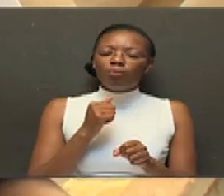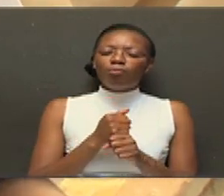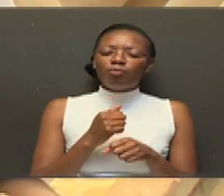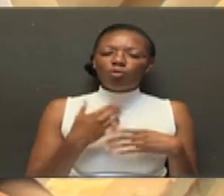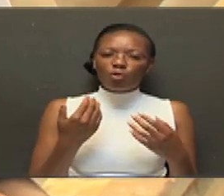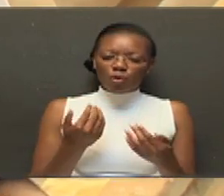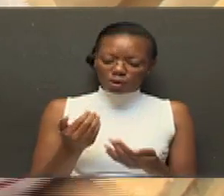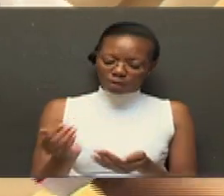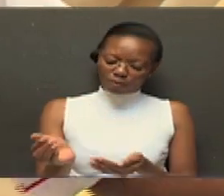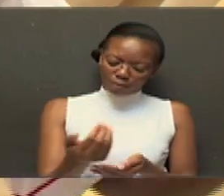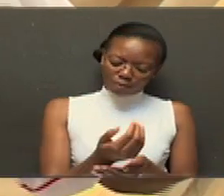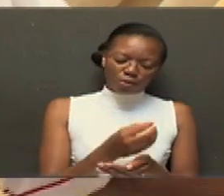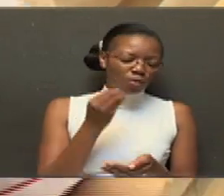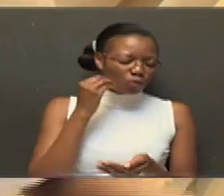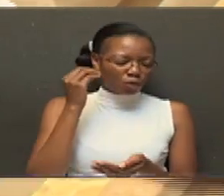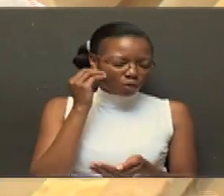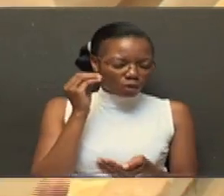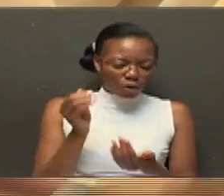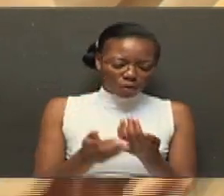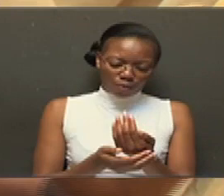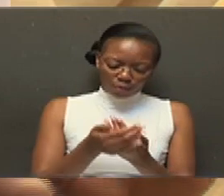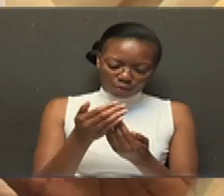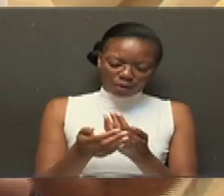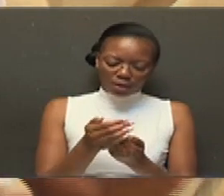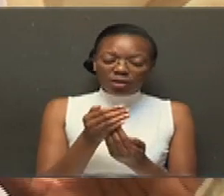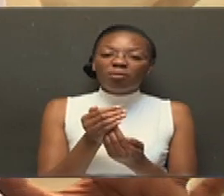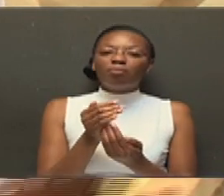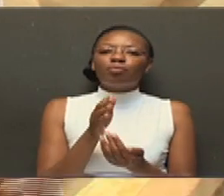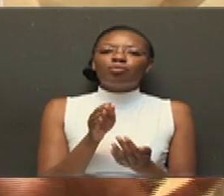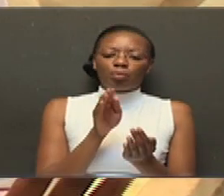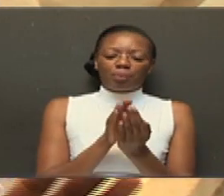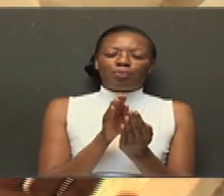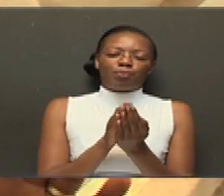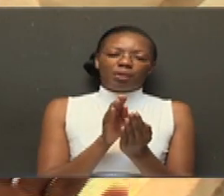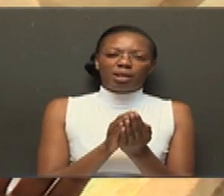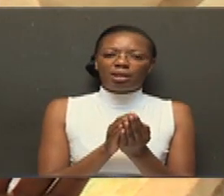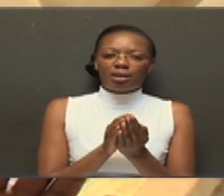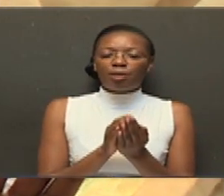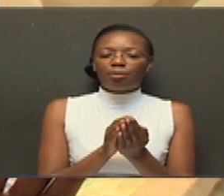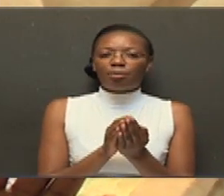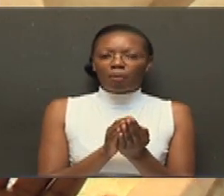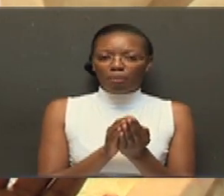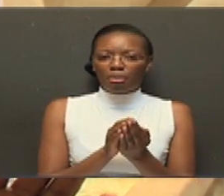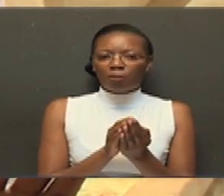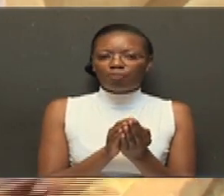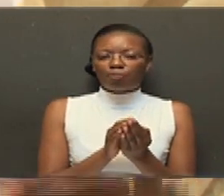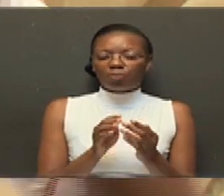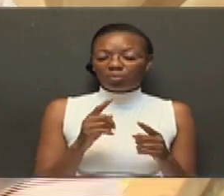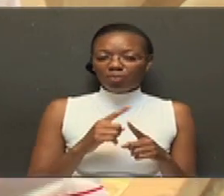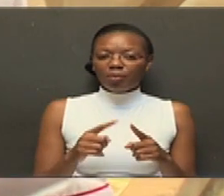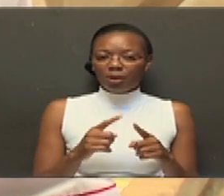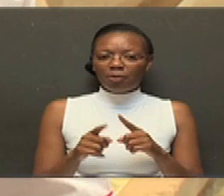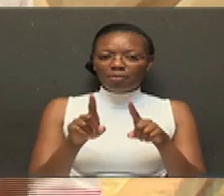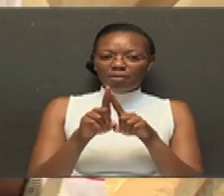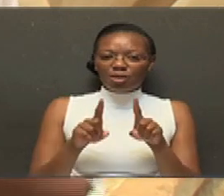tuwafuge. Ndio, sasa hata hawa tukiharvest wote, hatuta destabilize the ecosystem. Okay. But